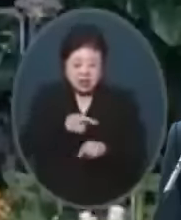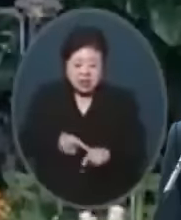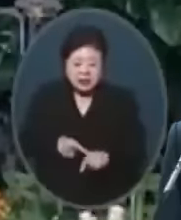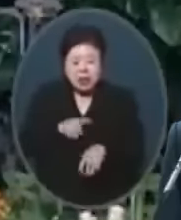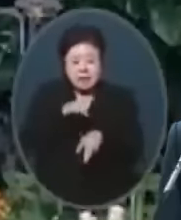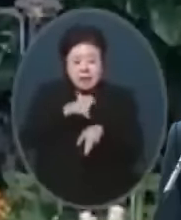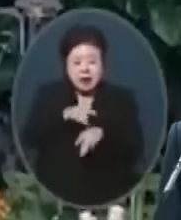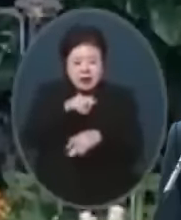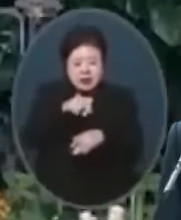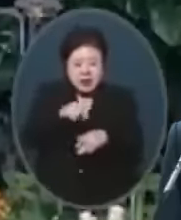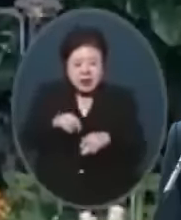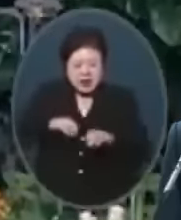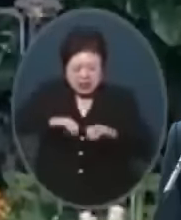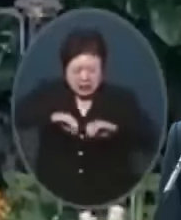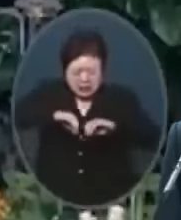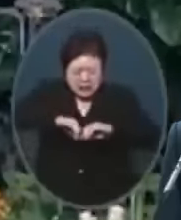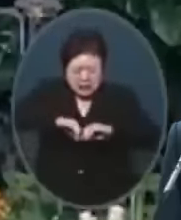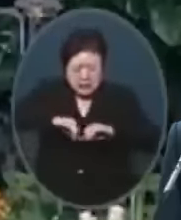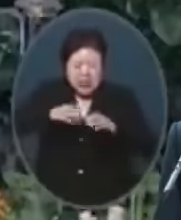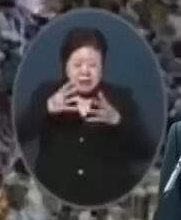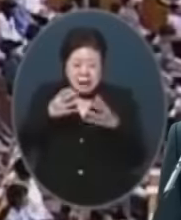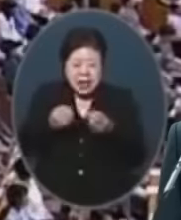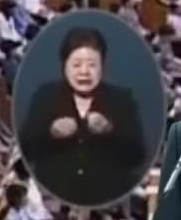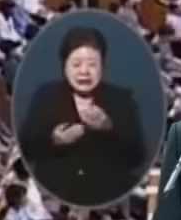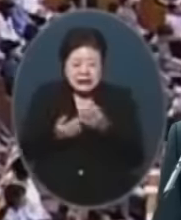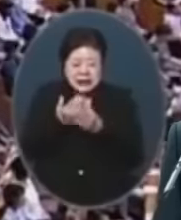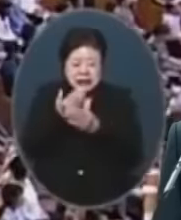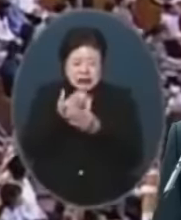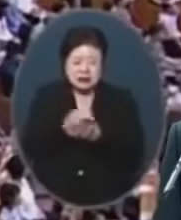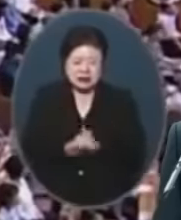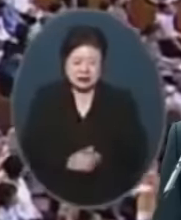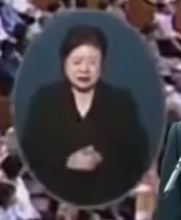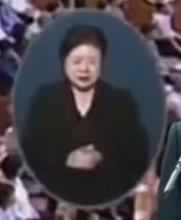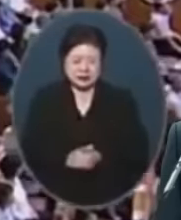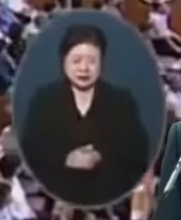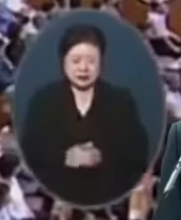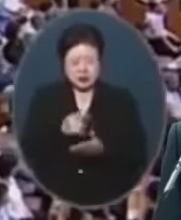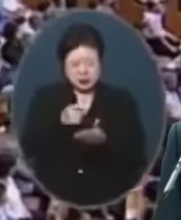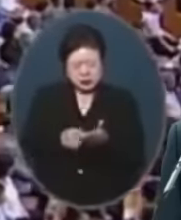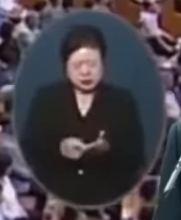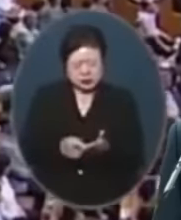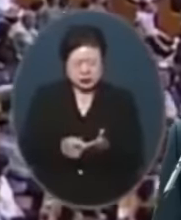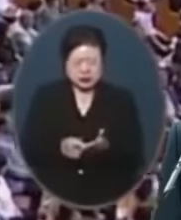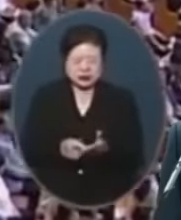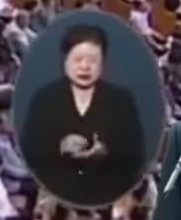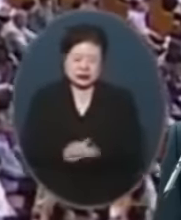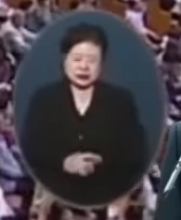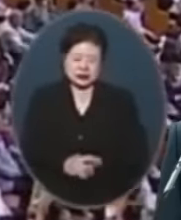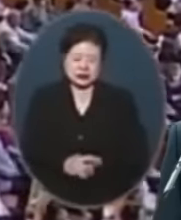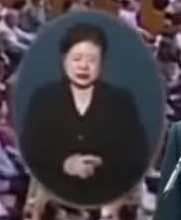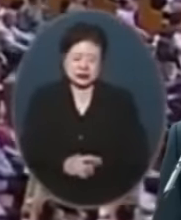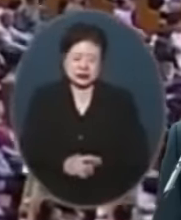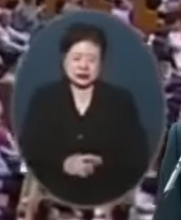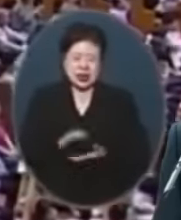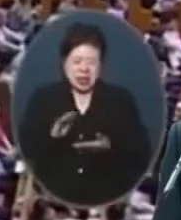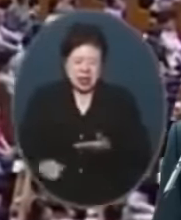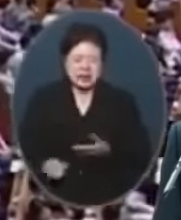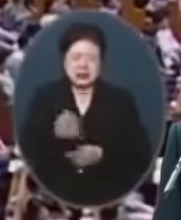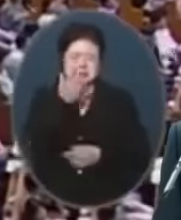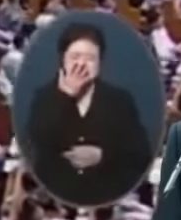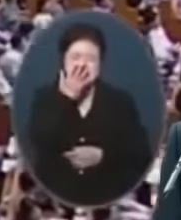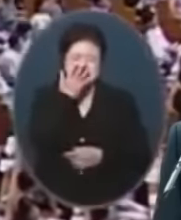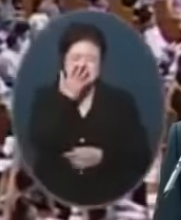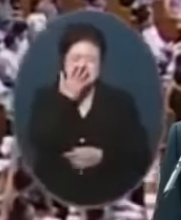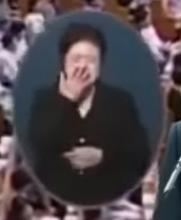뼈 사이에 틈이 많이 벌어져서 수술을 한다 해도 하반신 마비가 될